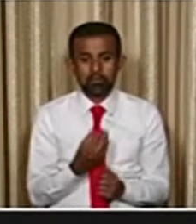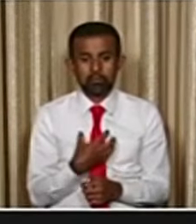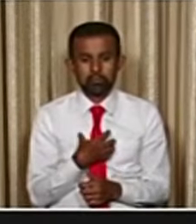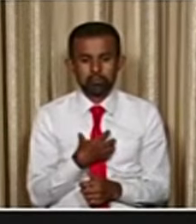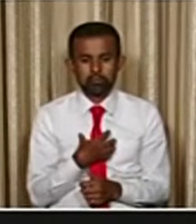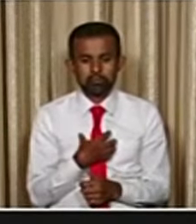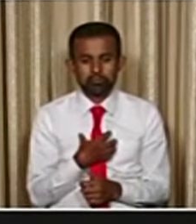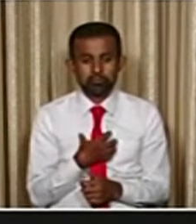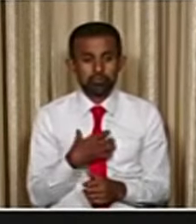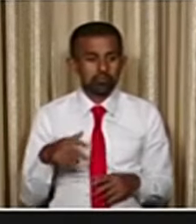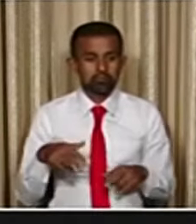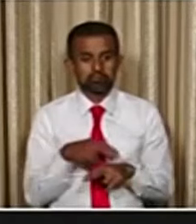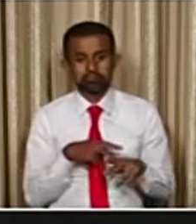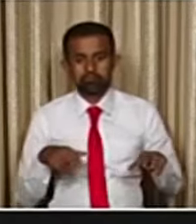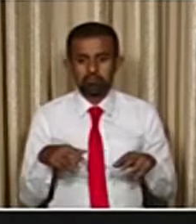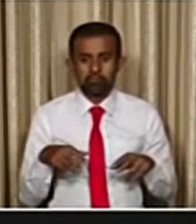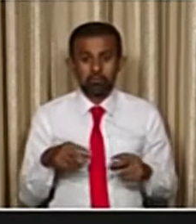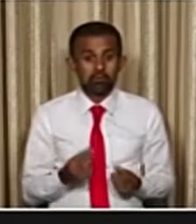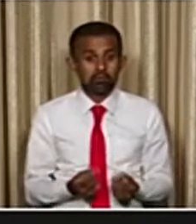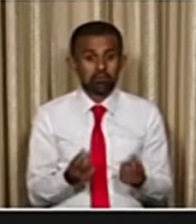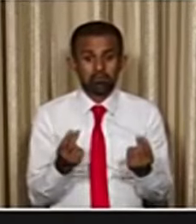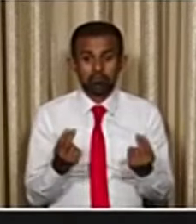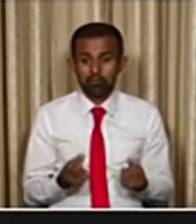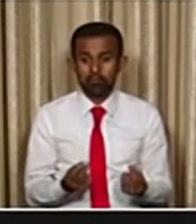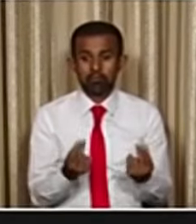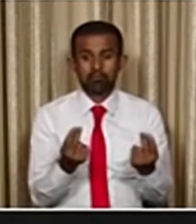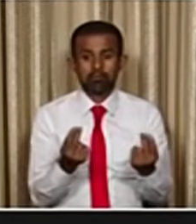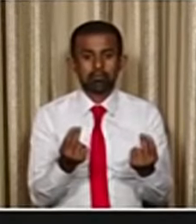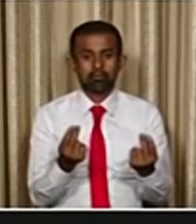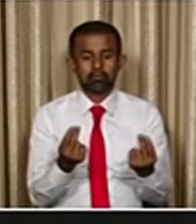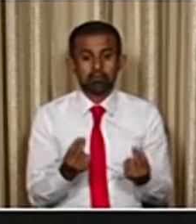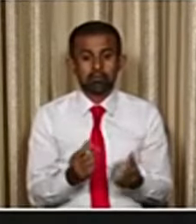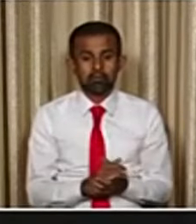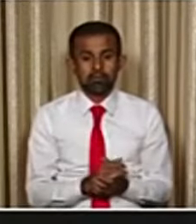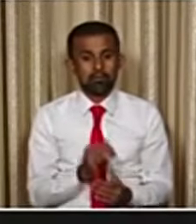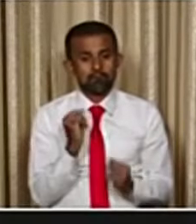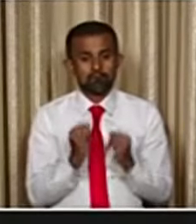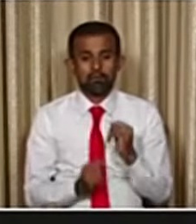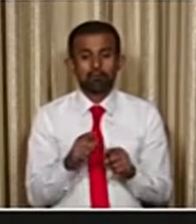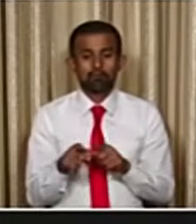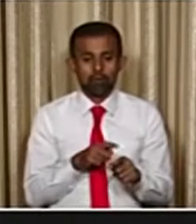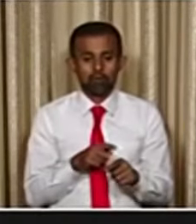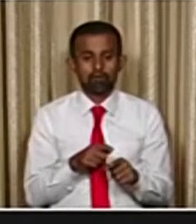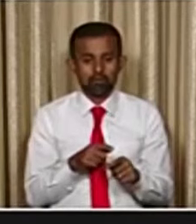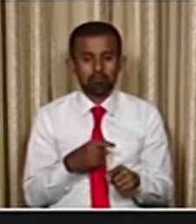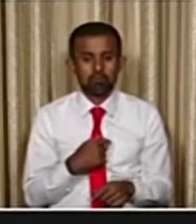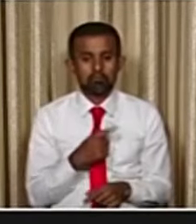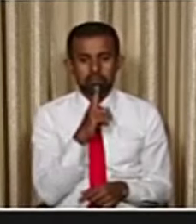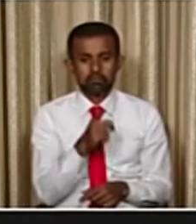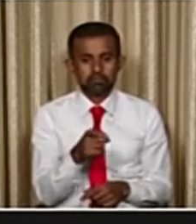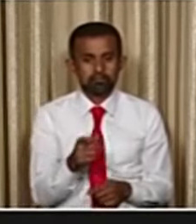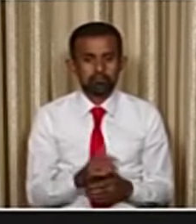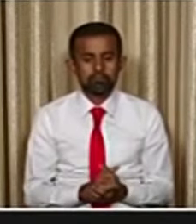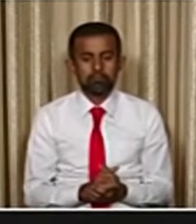දුක තුළ අද කලබල වෙලා අද බොහොම වේගයෙන් අද බොහොම දෝෂ දර්ශනයට ලක් කරන ආණ්ඩුව කියන කාරණේ මහා පැහැදිලිව කියන්න